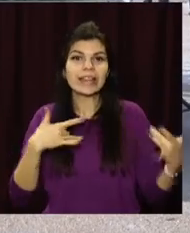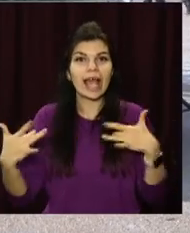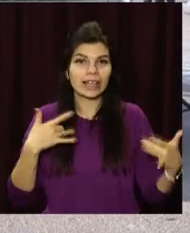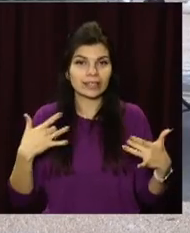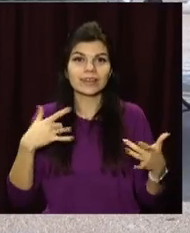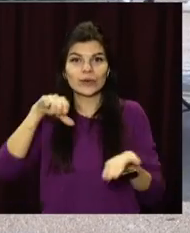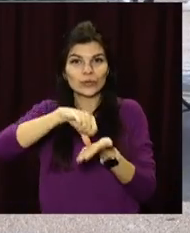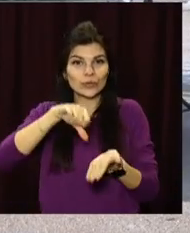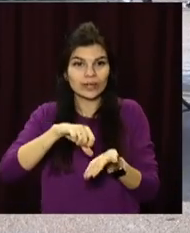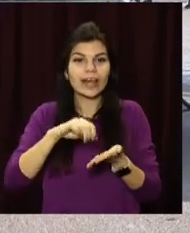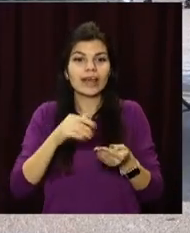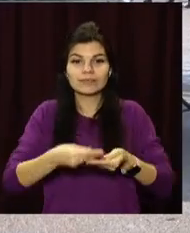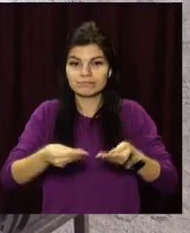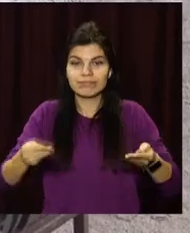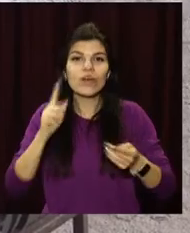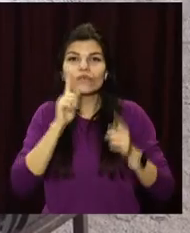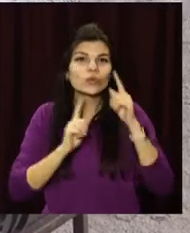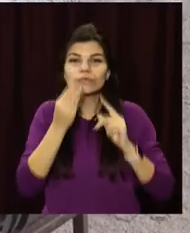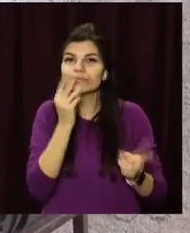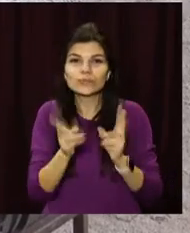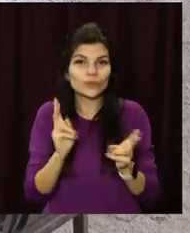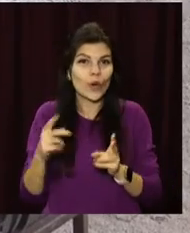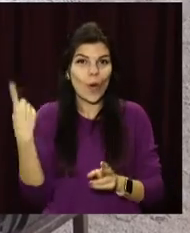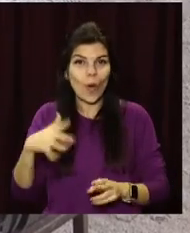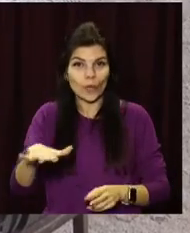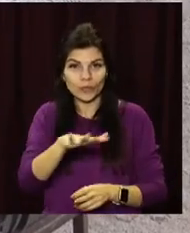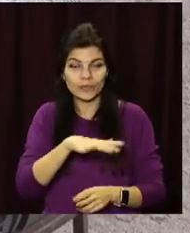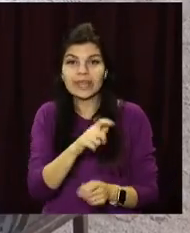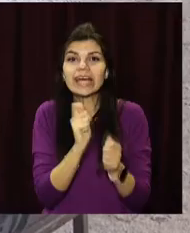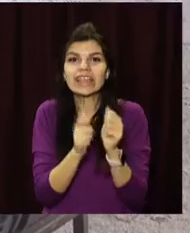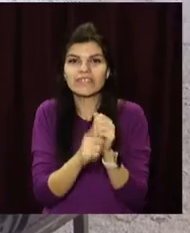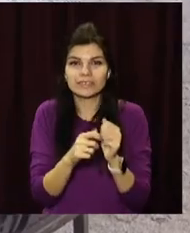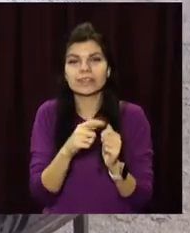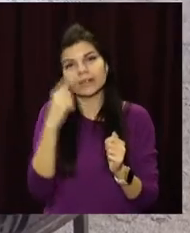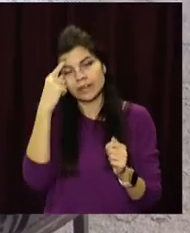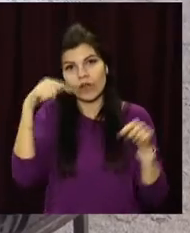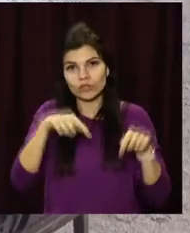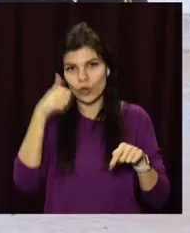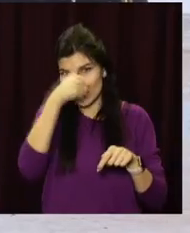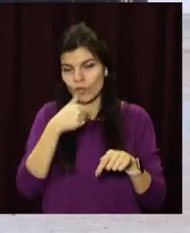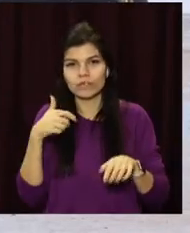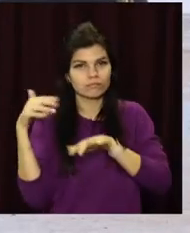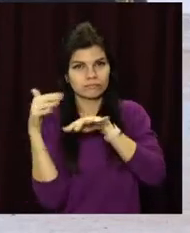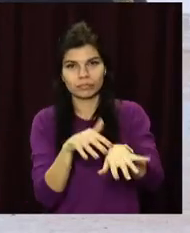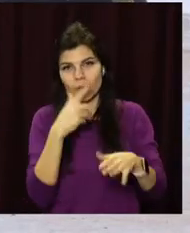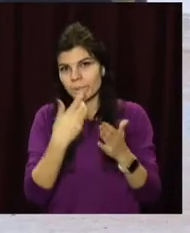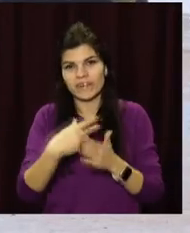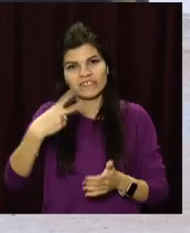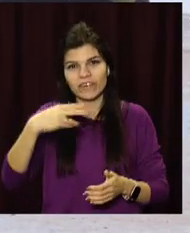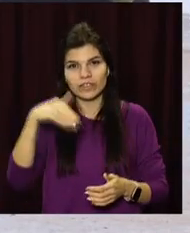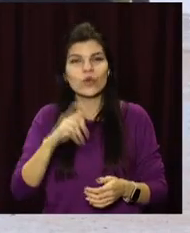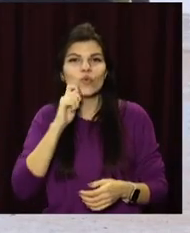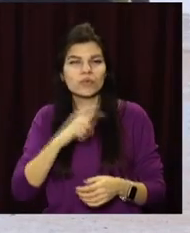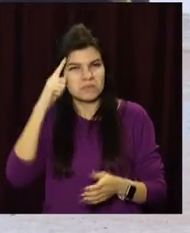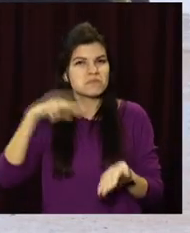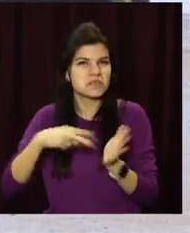чекали виступи Херсонського театру «Куліша» та смаколики від кращих кулінарів області. Інвестори сподіваються, цього літа в терми